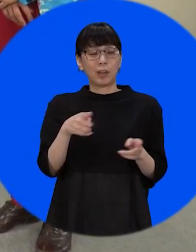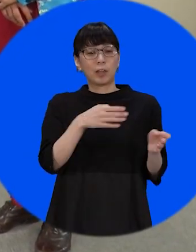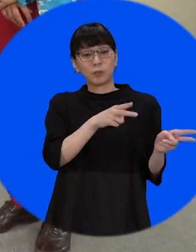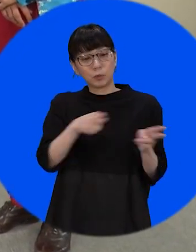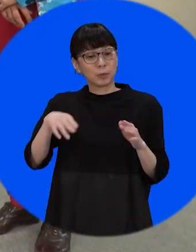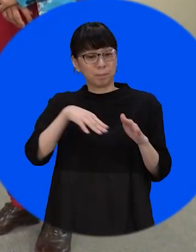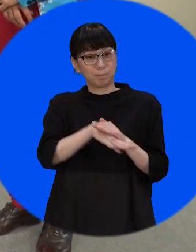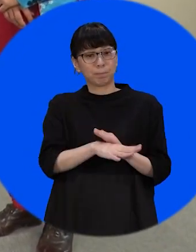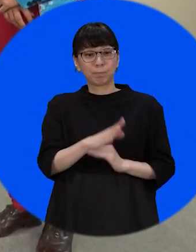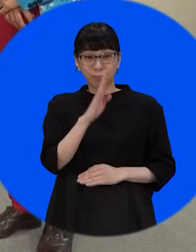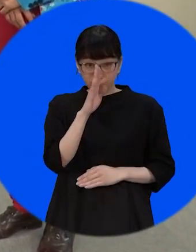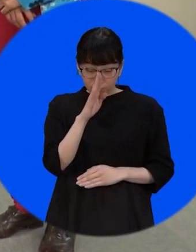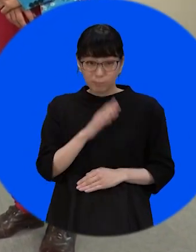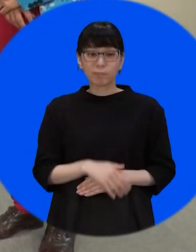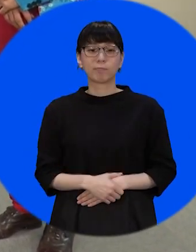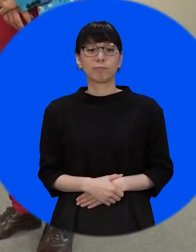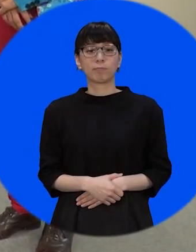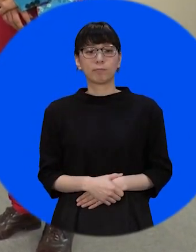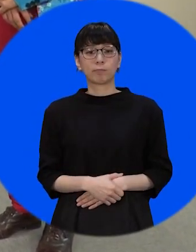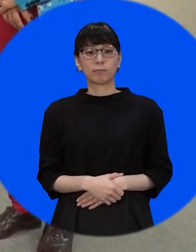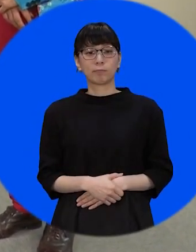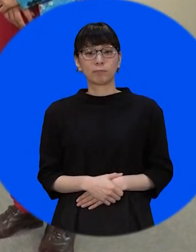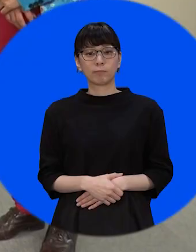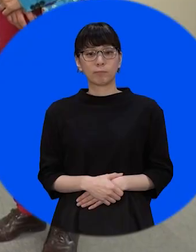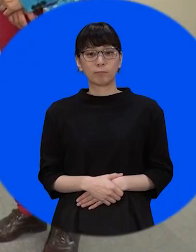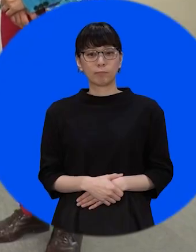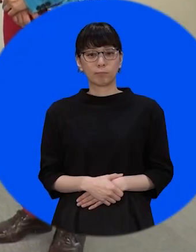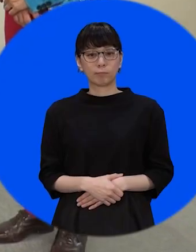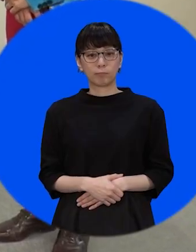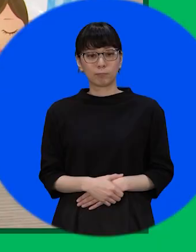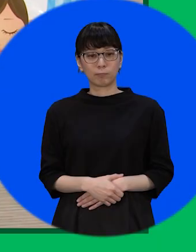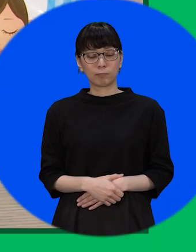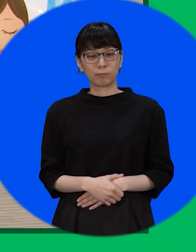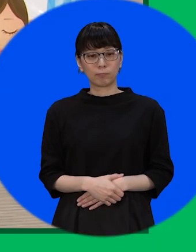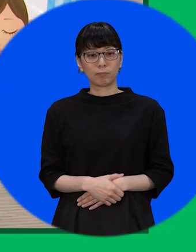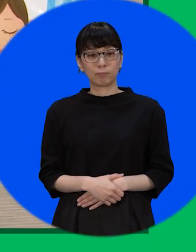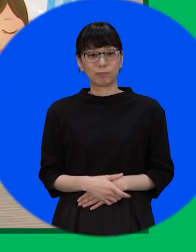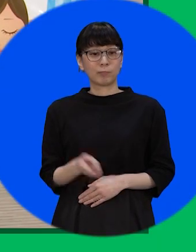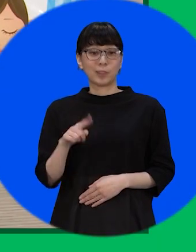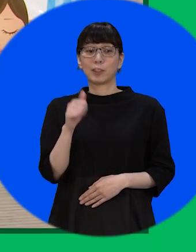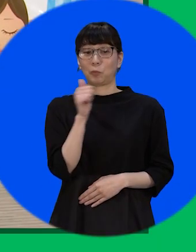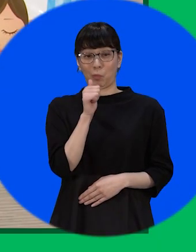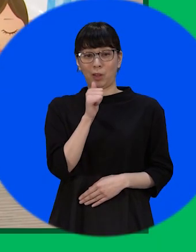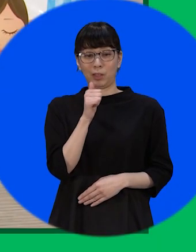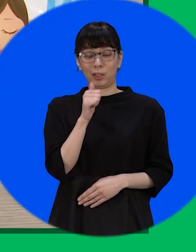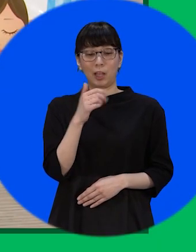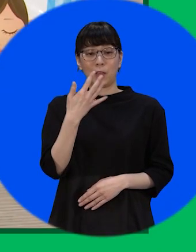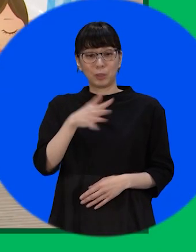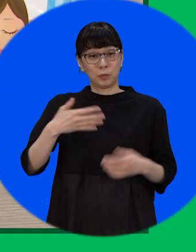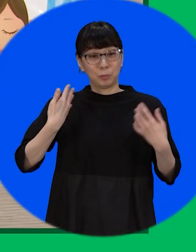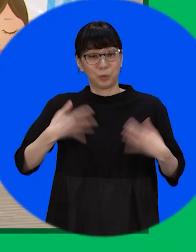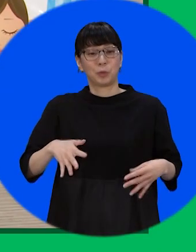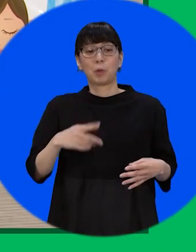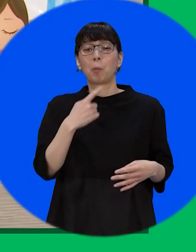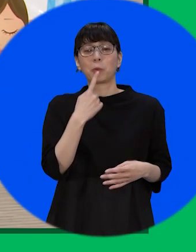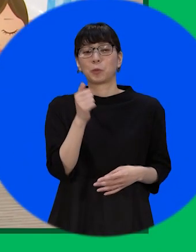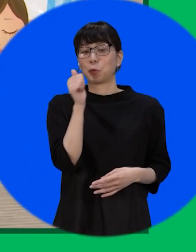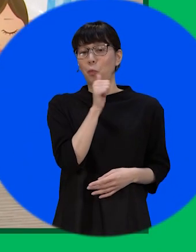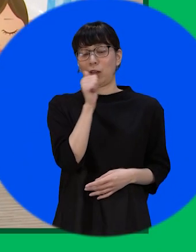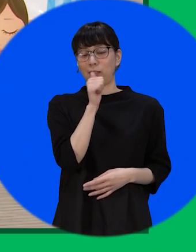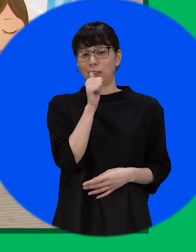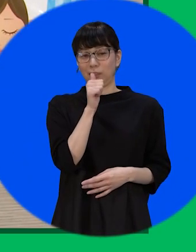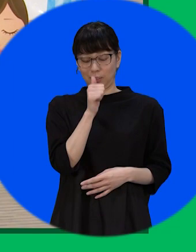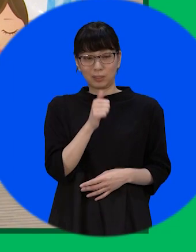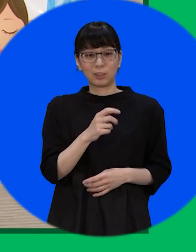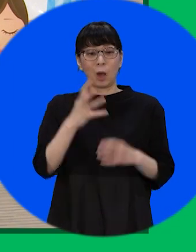凝固剤はぜひ備蓄して使っていただければと思います。 なるほど。 はい、 水がなくても大活躍のグッズをもう一